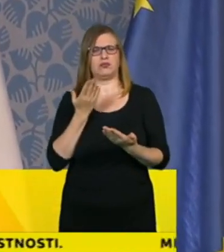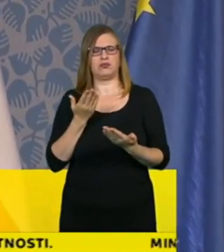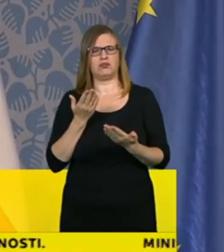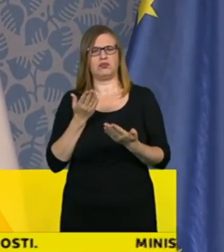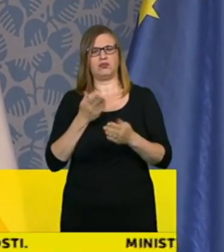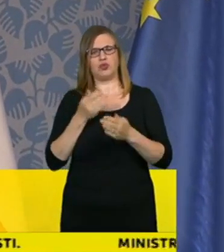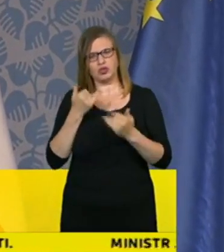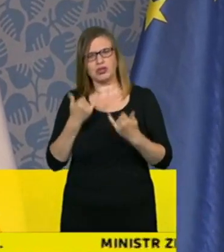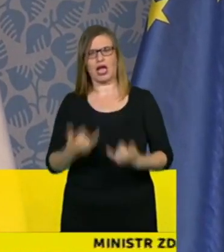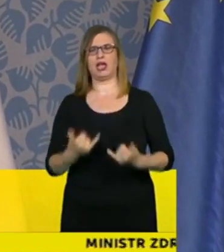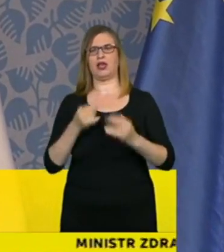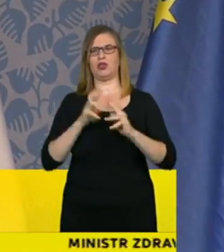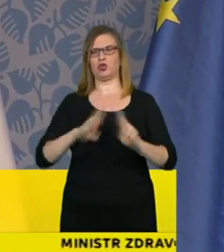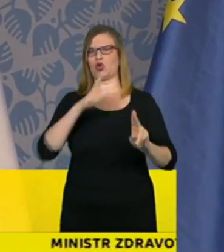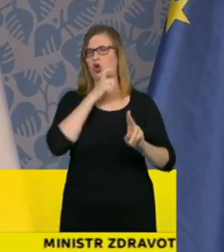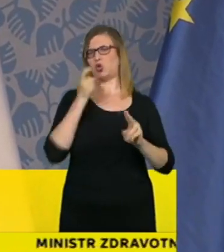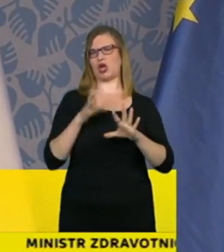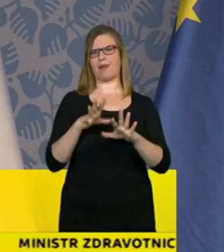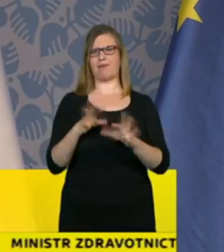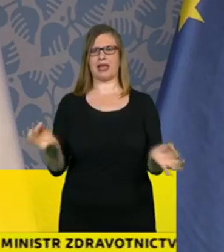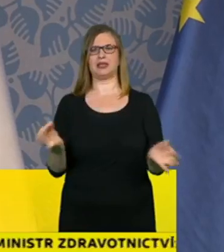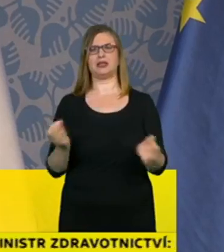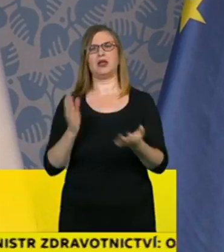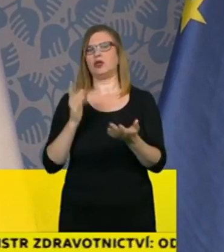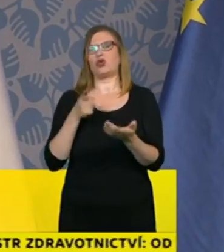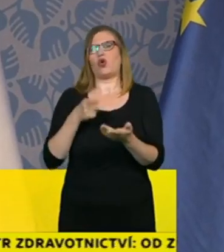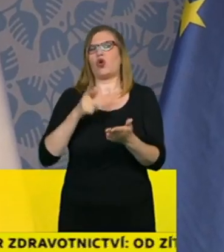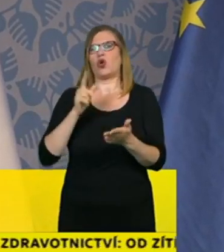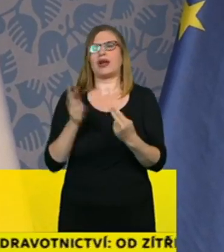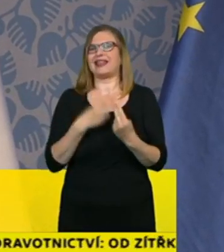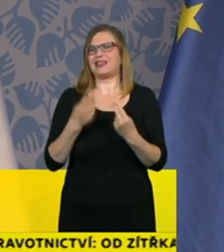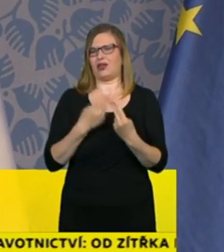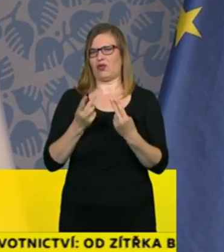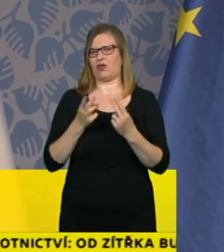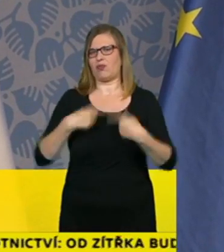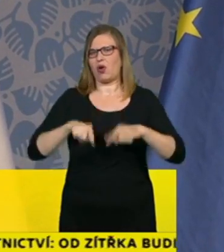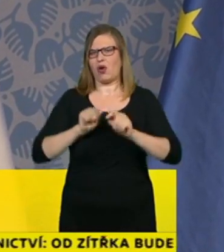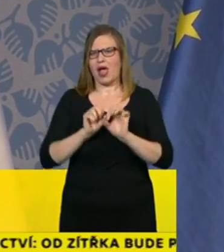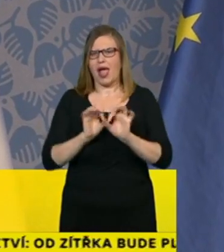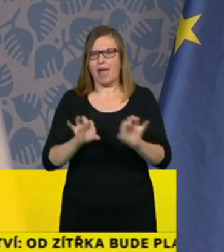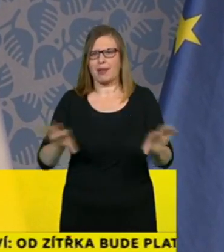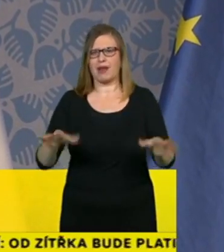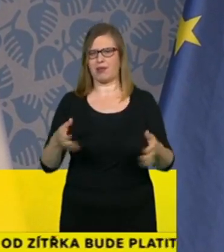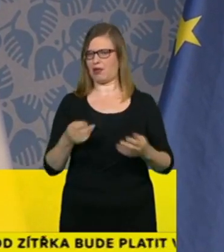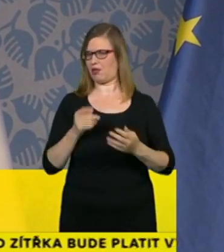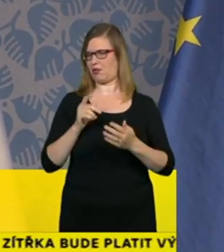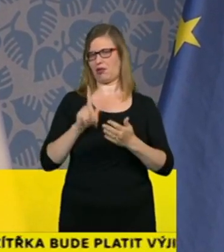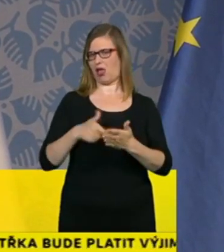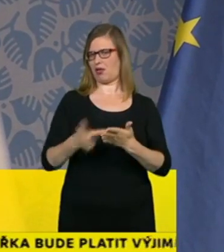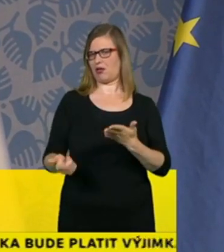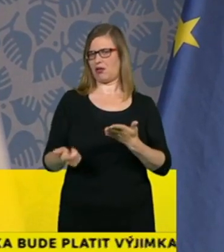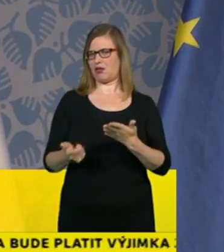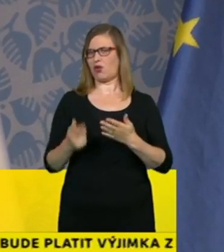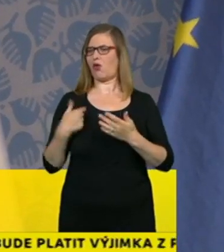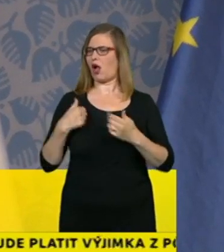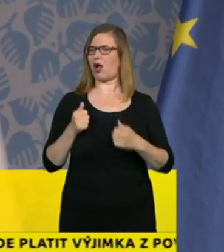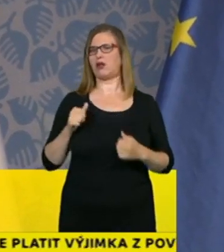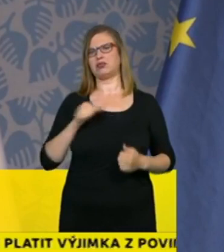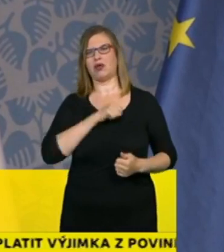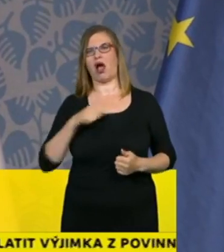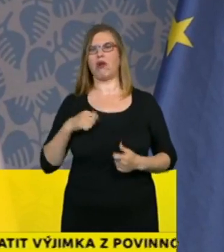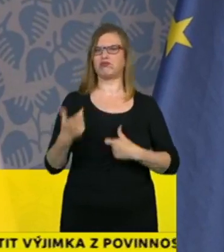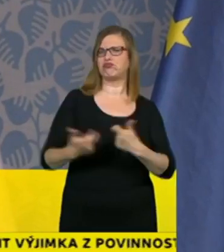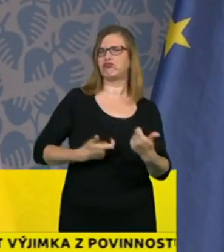tam to epidemiologické riziko, když jde člověk, který není blíž než 2 metry u někoho, jde po ulici a tak